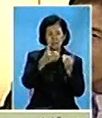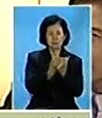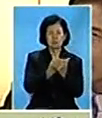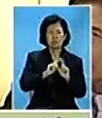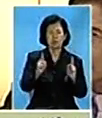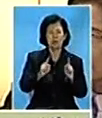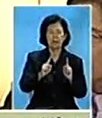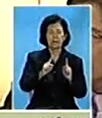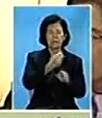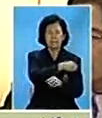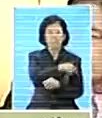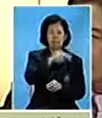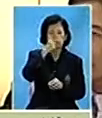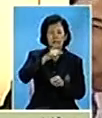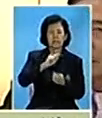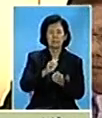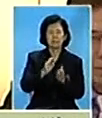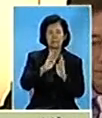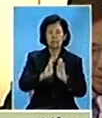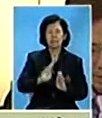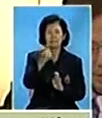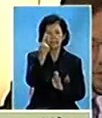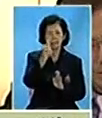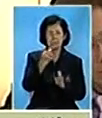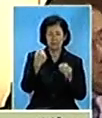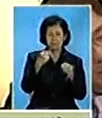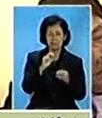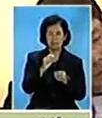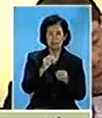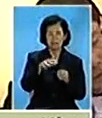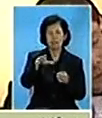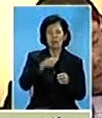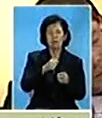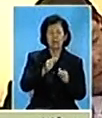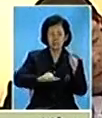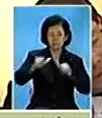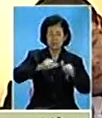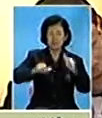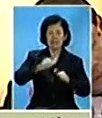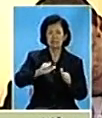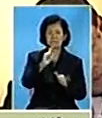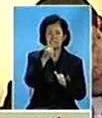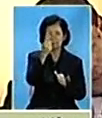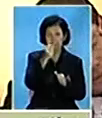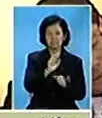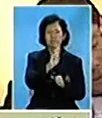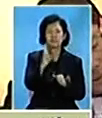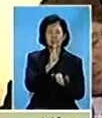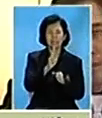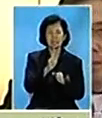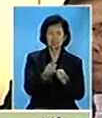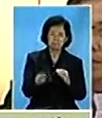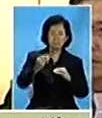กต์เนี่ยมีการนำส่วนของวิทยาศาสตร์การแพทย์วิทยาศาสตร์ในการนี่เครื่องไม้เครื่องมือวิทยาศาสตร์มาใช้บ้างเป็นการประยุกต์เข้า